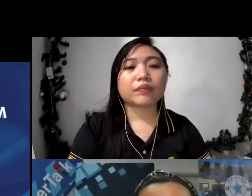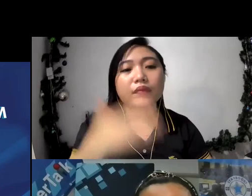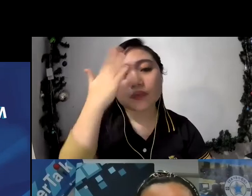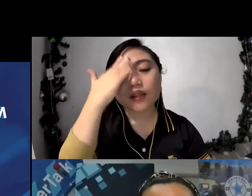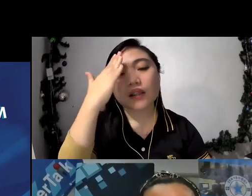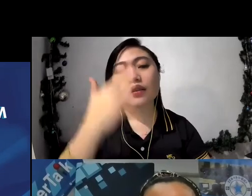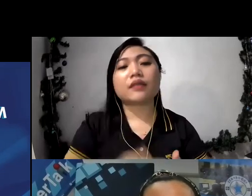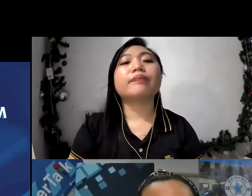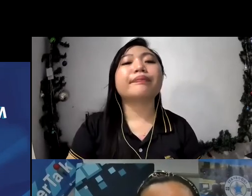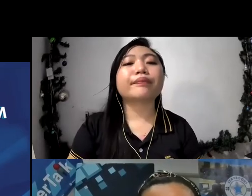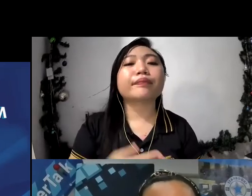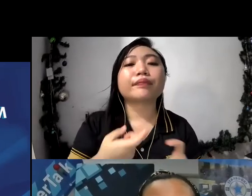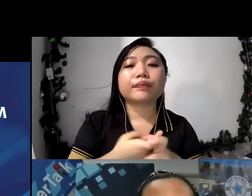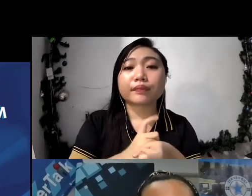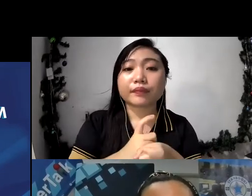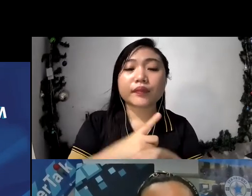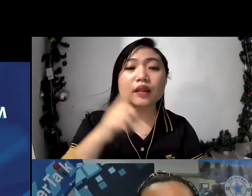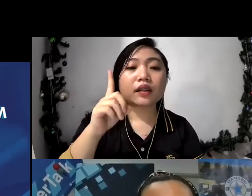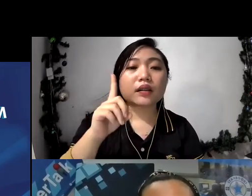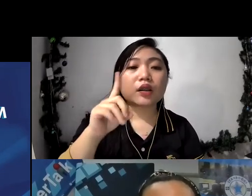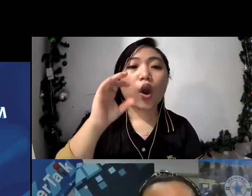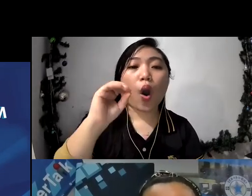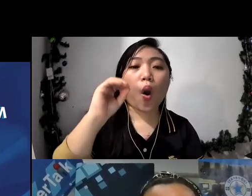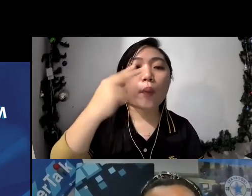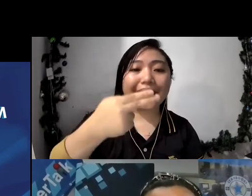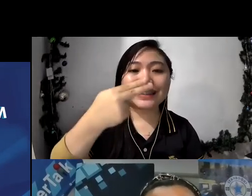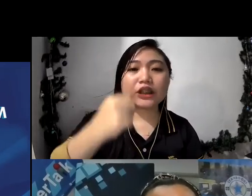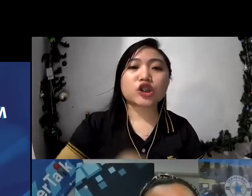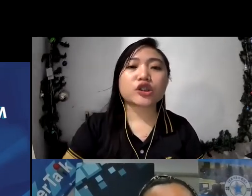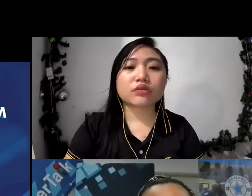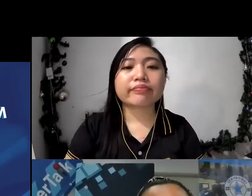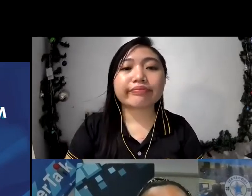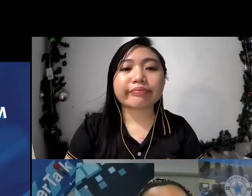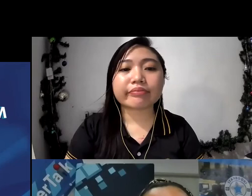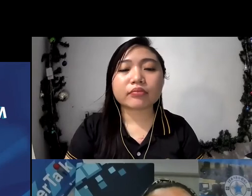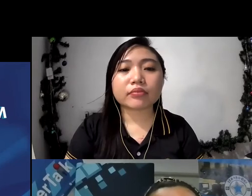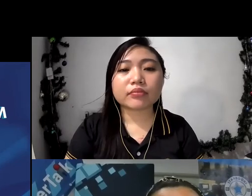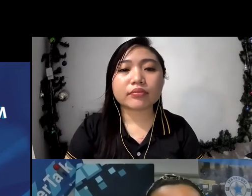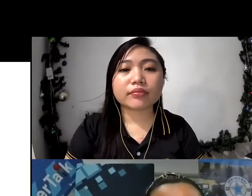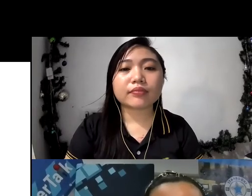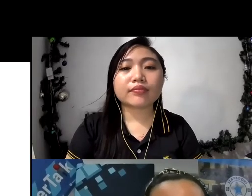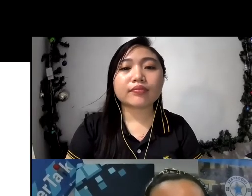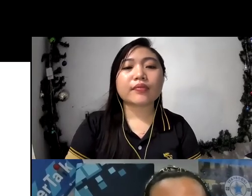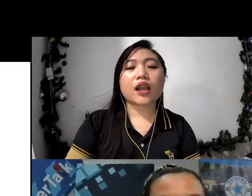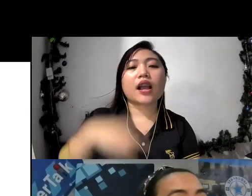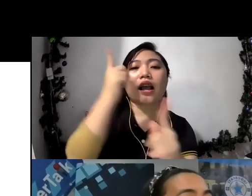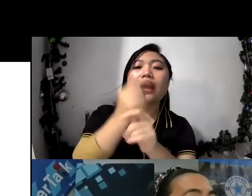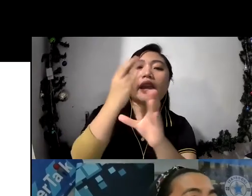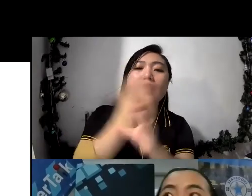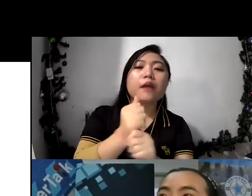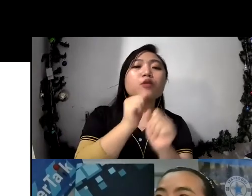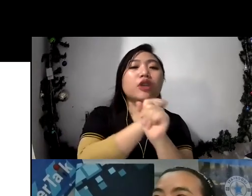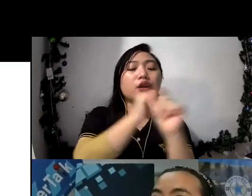Knowledge Management and Information Technology Service from the Department of Health. Ayan. So, ingat po sa inyong lahat.